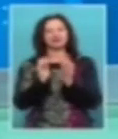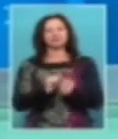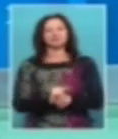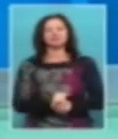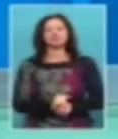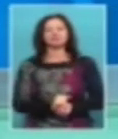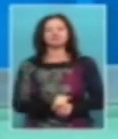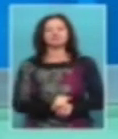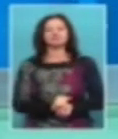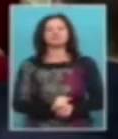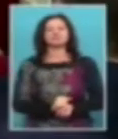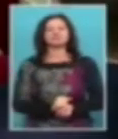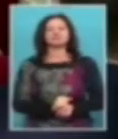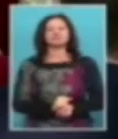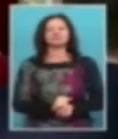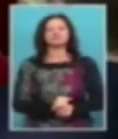баяндады.